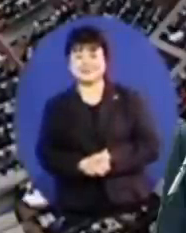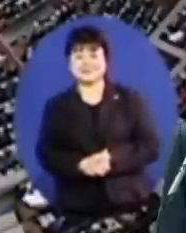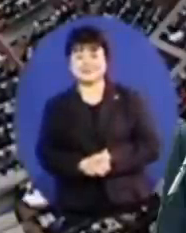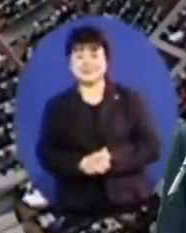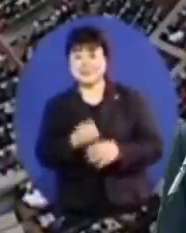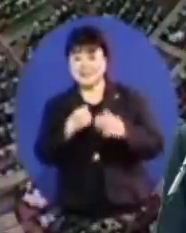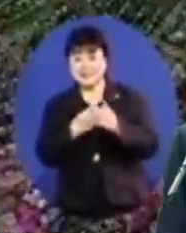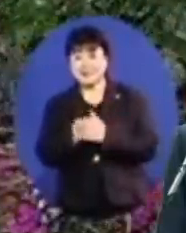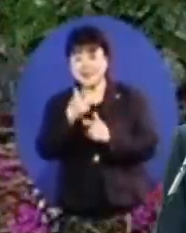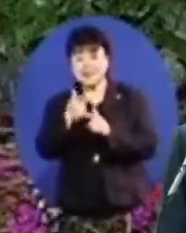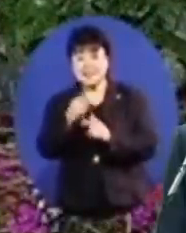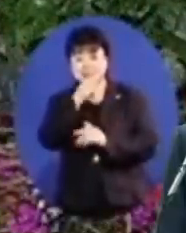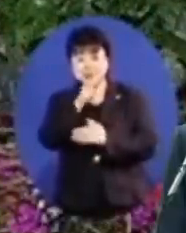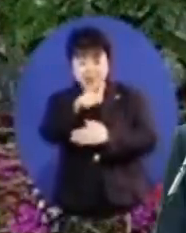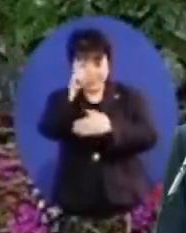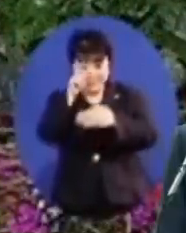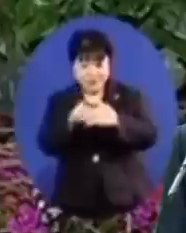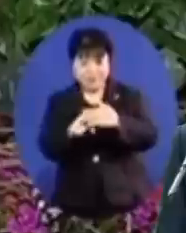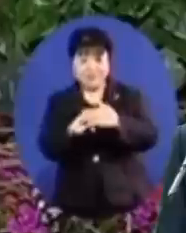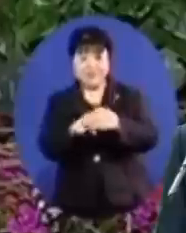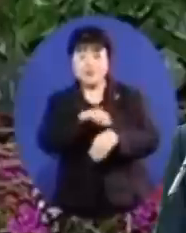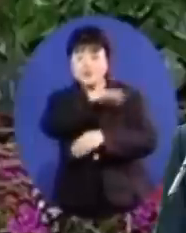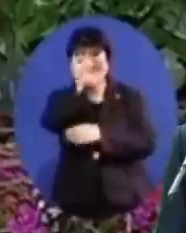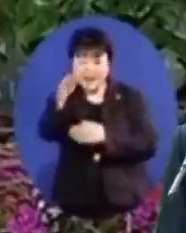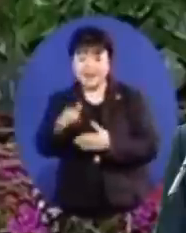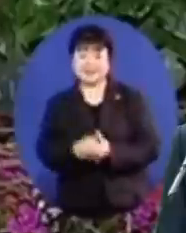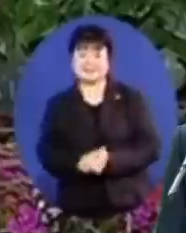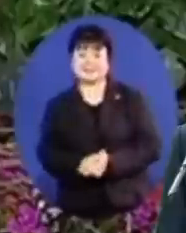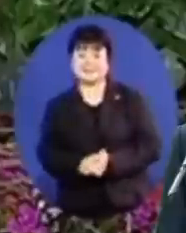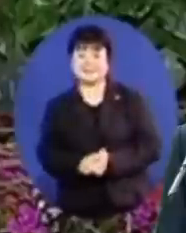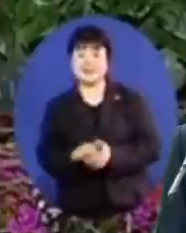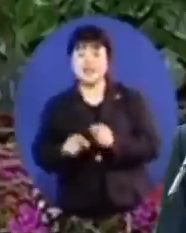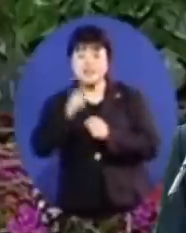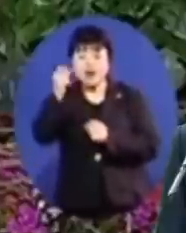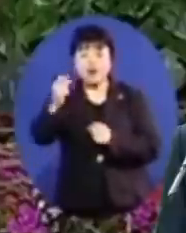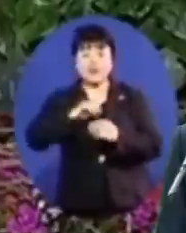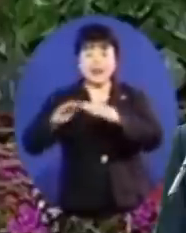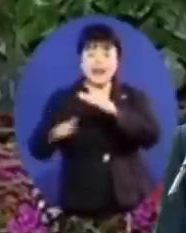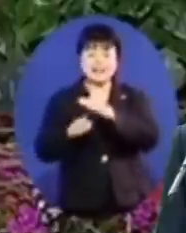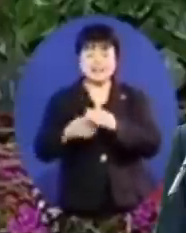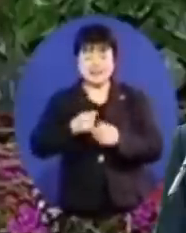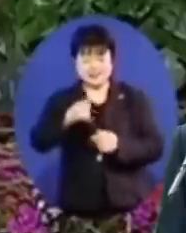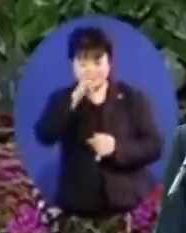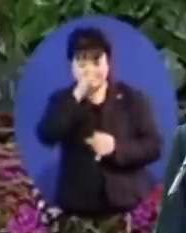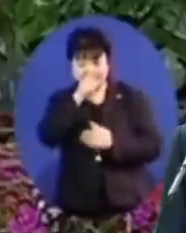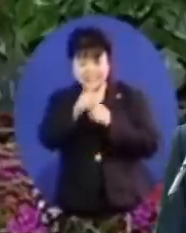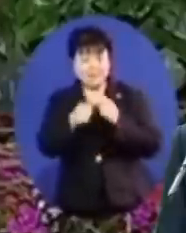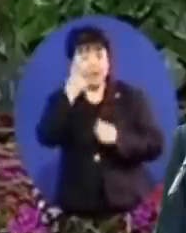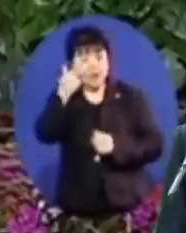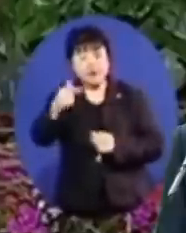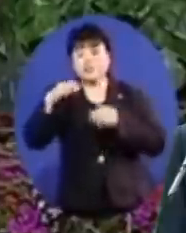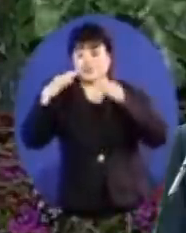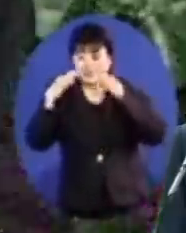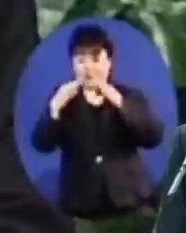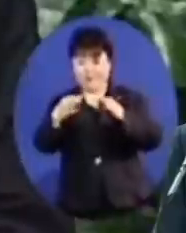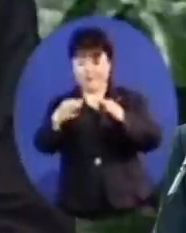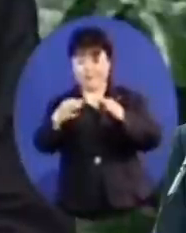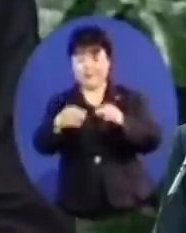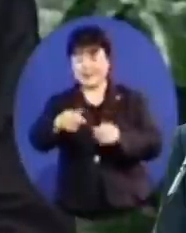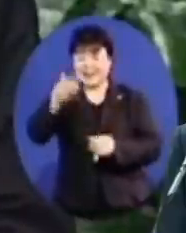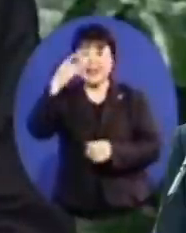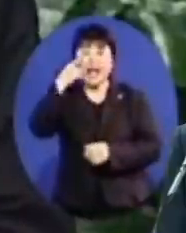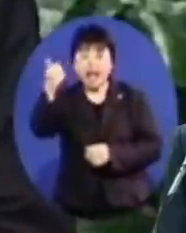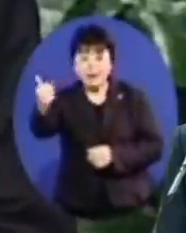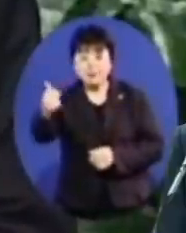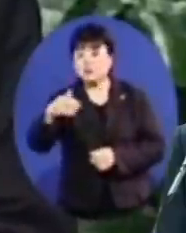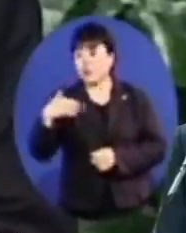그러므로 예수 그리스도 안에서 우리는 영원한 가정을 발견합니다. 하나님을 아버지로 부르게 되는 것입니다. 옛날에는